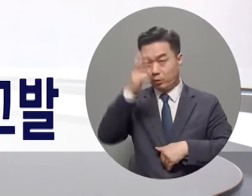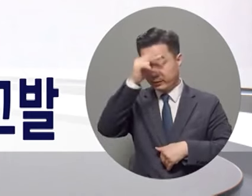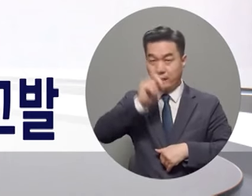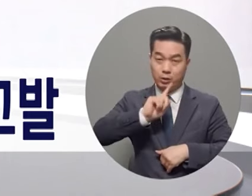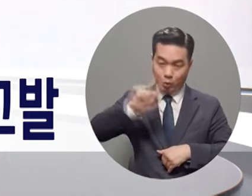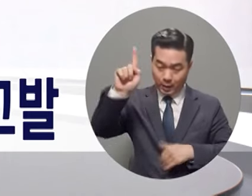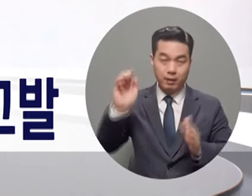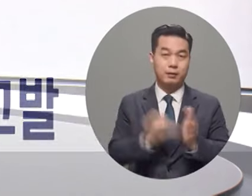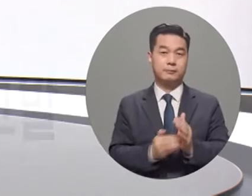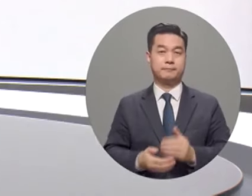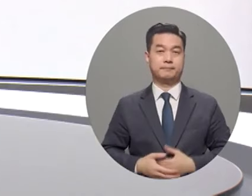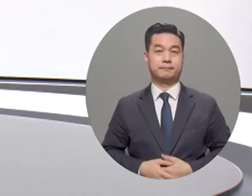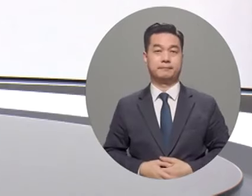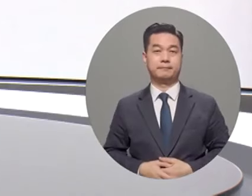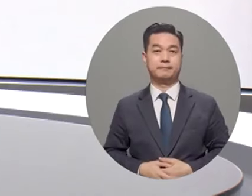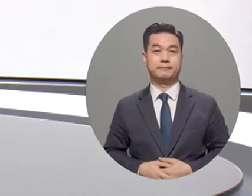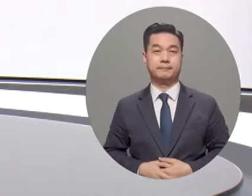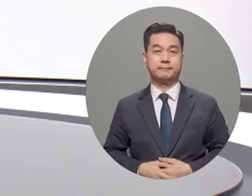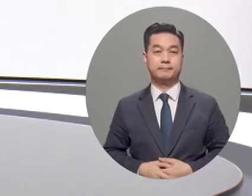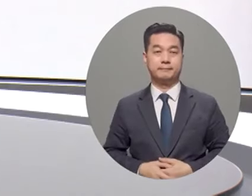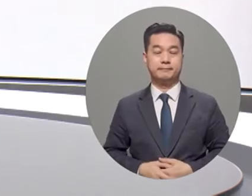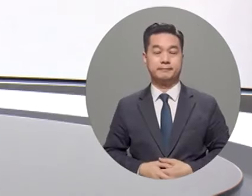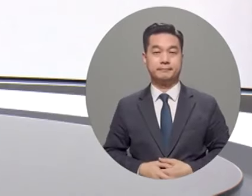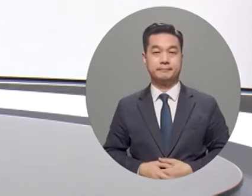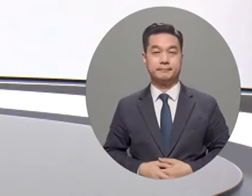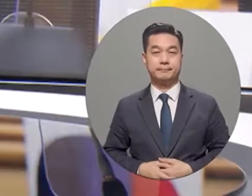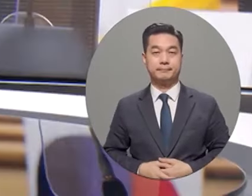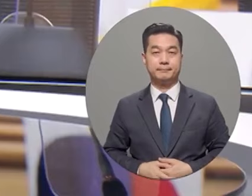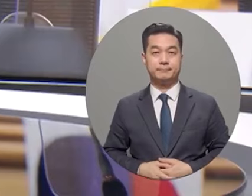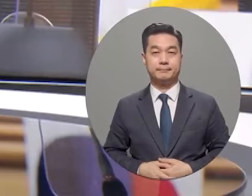고발했습니다 조희원 기자가 보도합니다